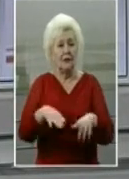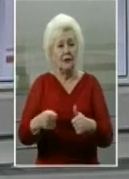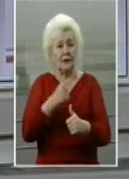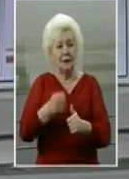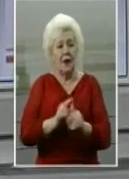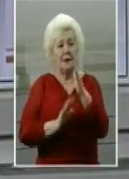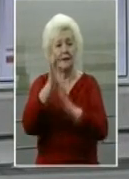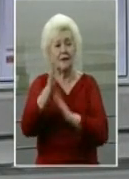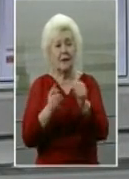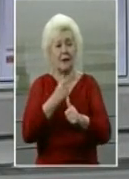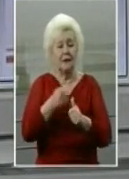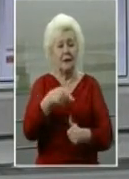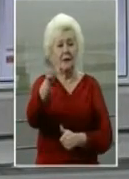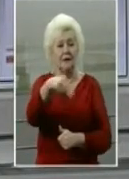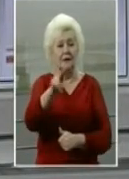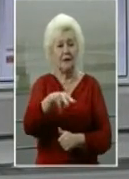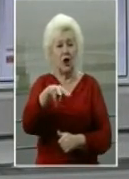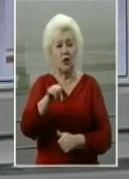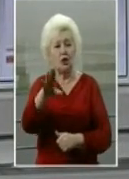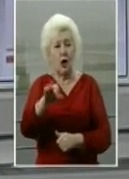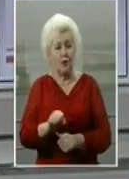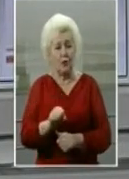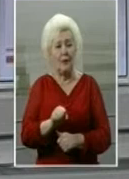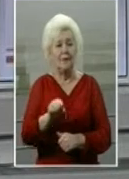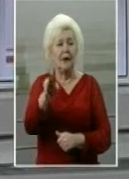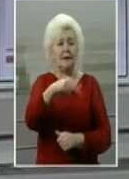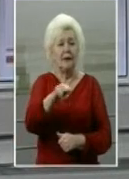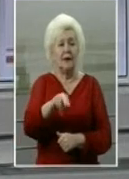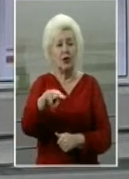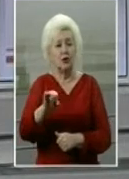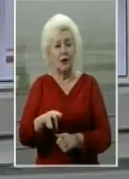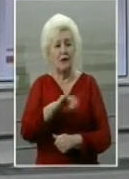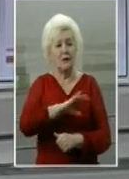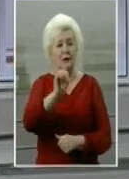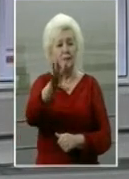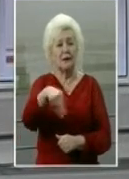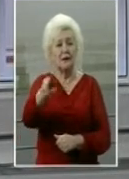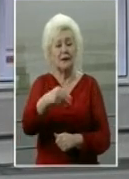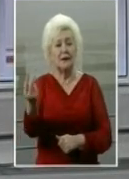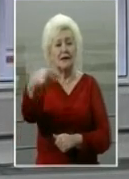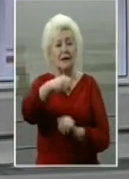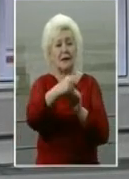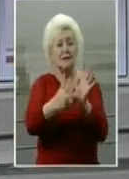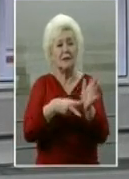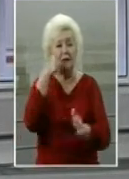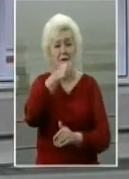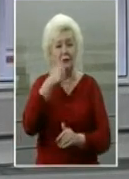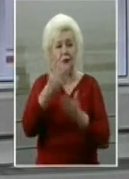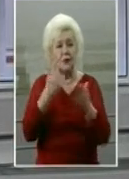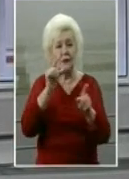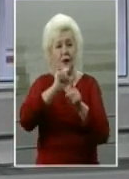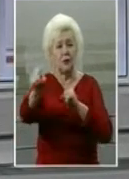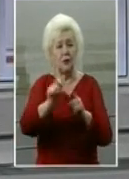назвати сквер імені Дениса Лошкарьова. Нагадаємо, Денис Лошкарьов загинув 15 грудня 2018 року від